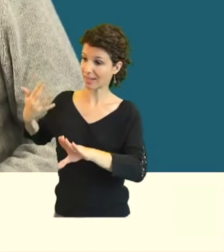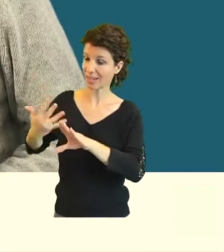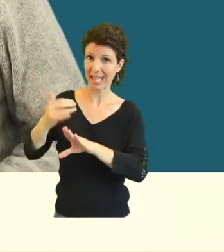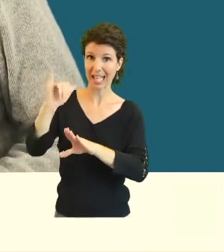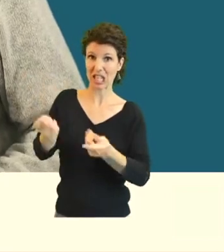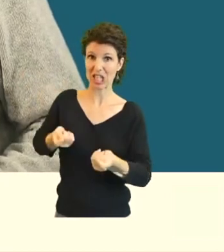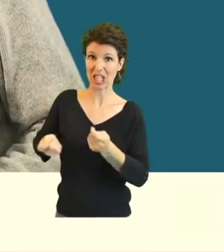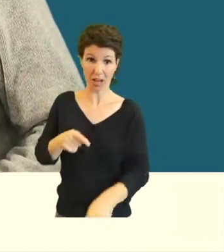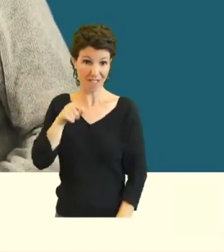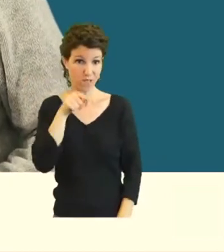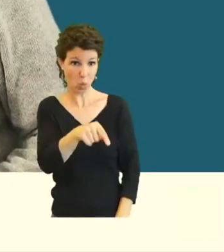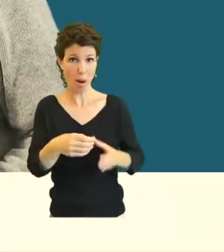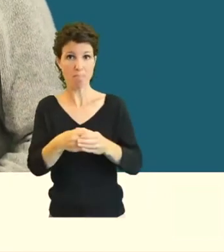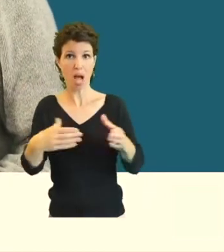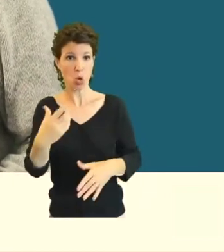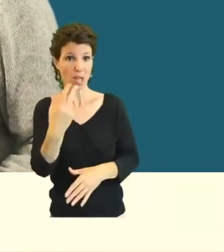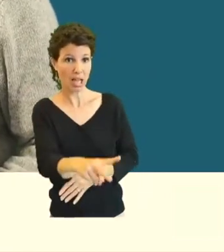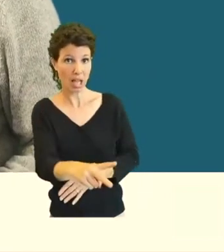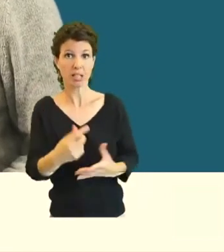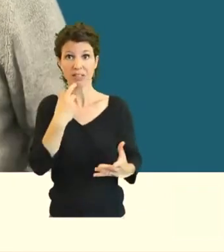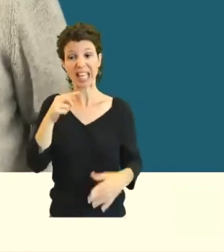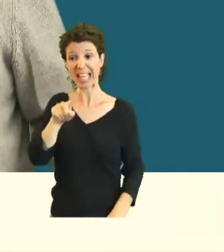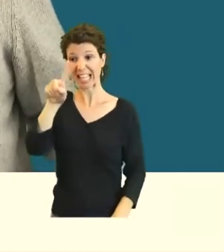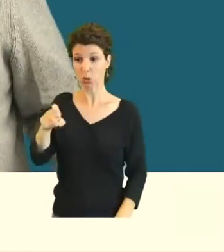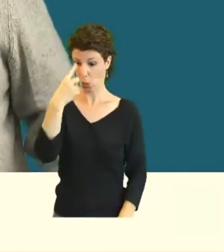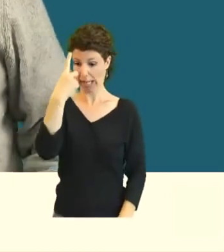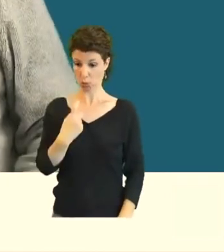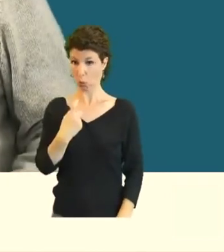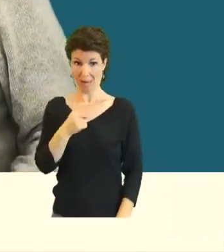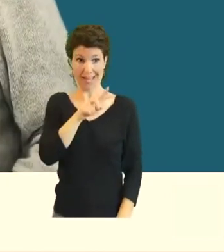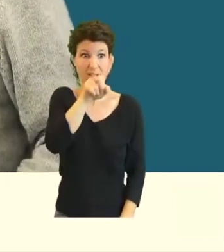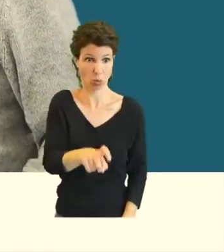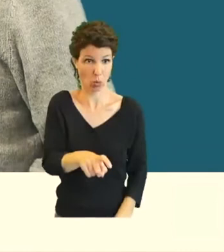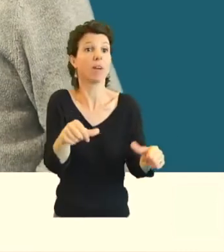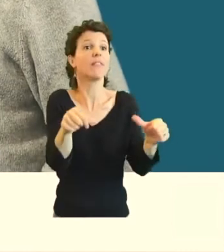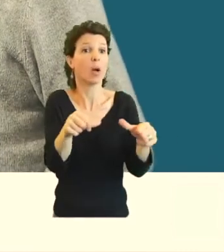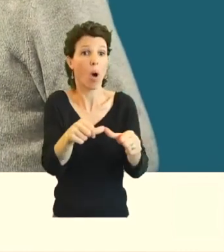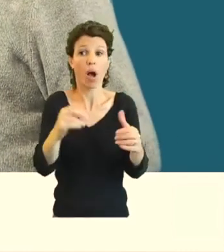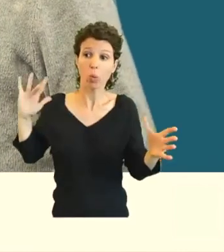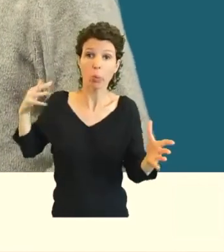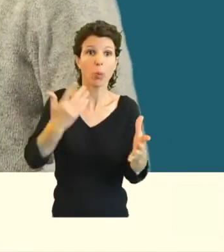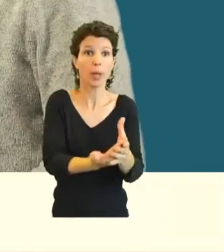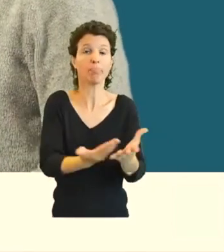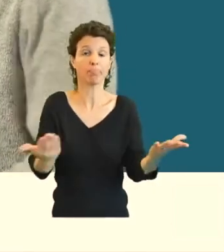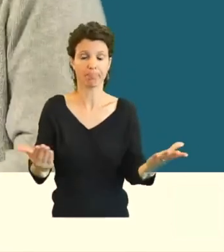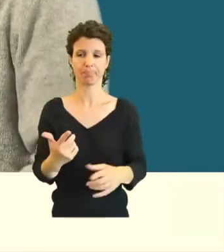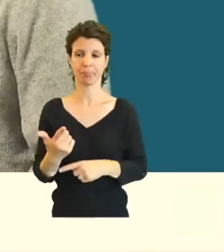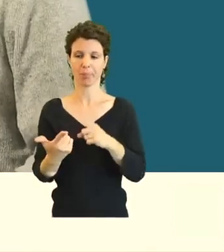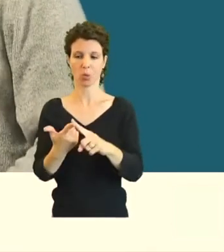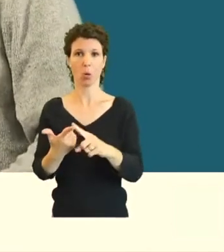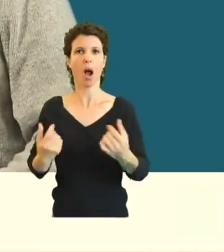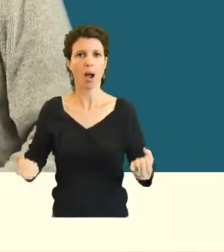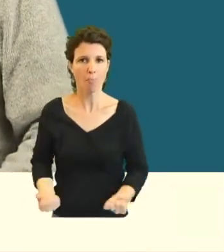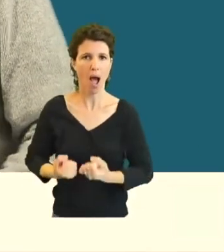poser. Qu'avez-vous fait durant tout ce temps? Ensuite, durant la campagne municipale, sur vos professions de